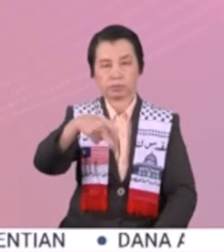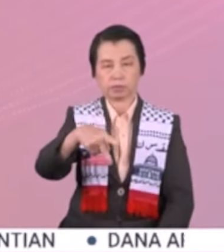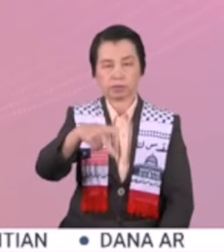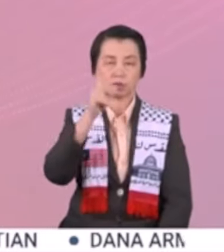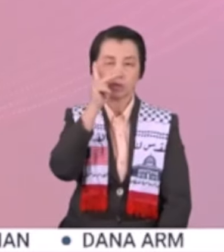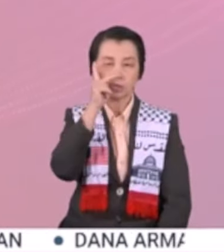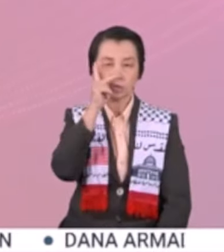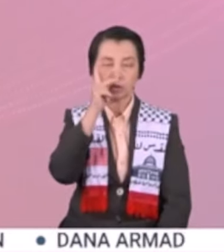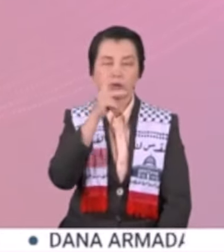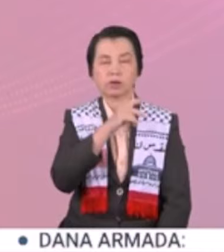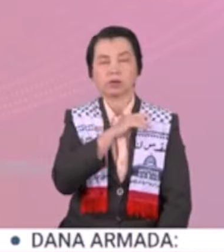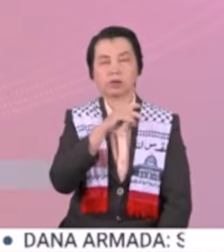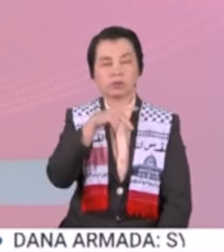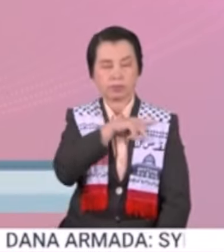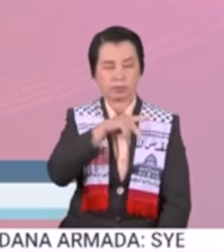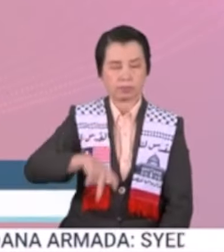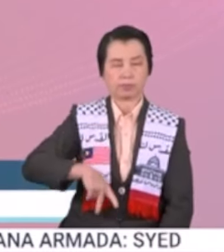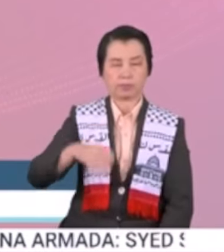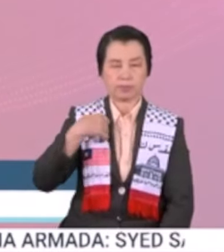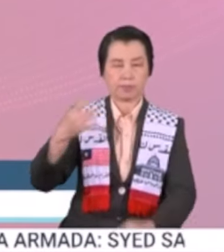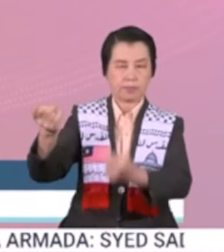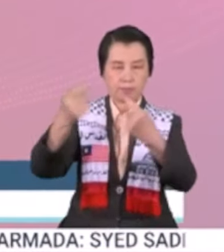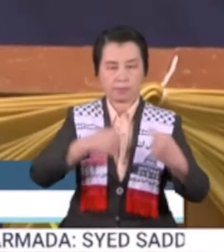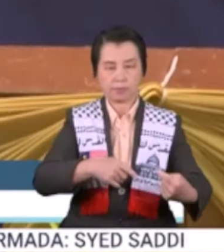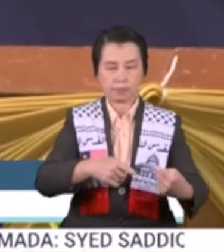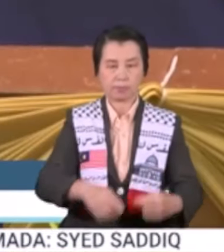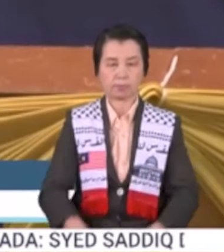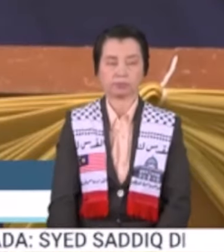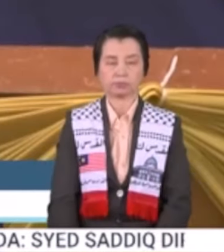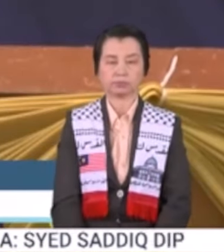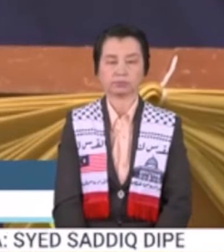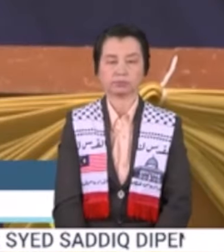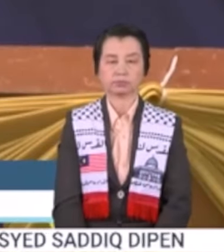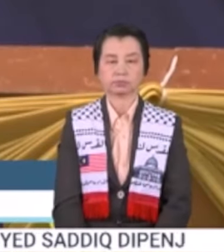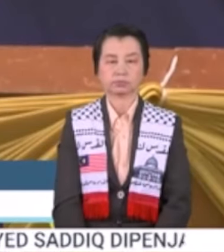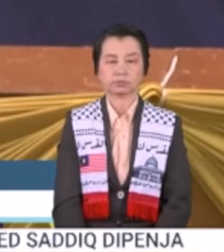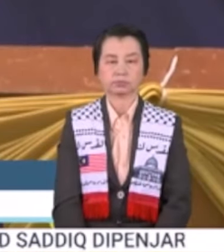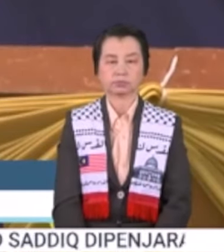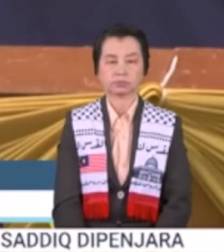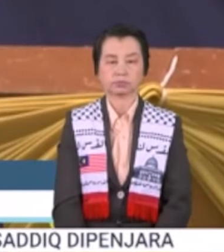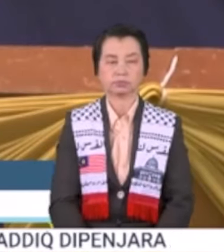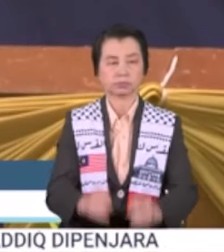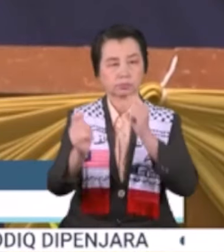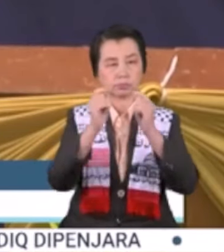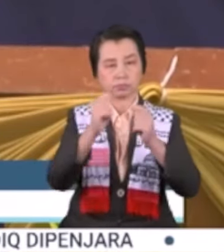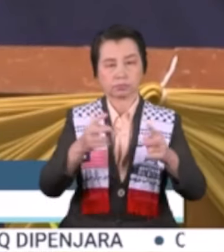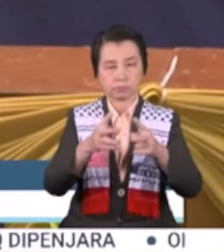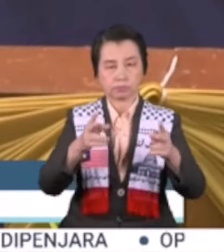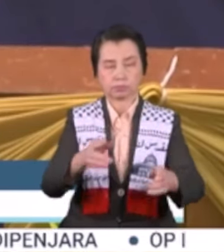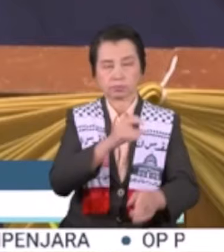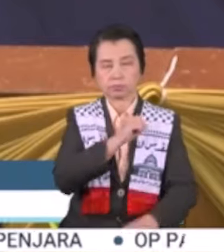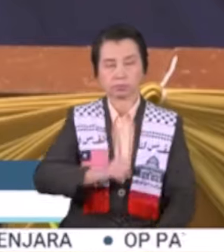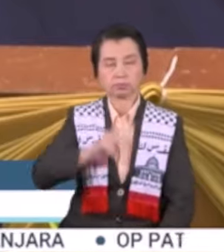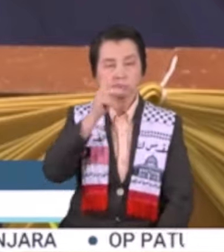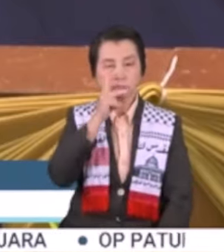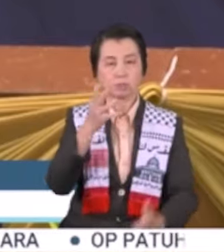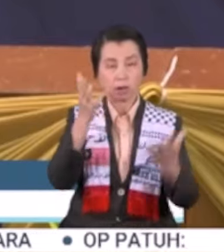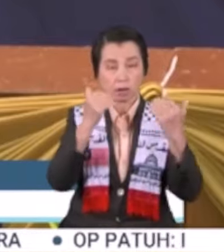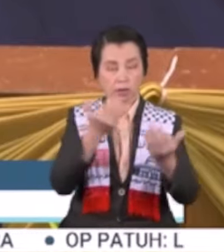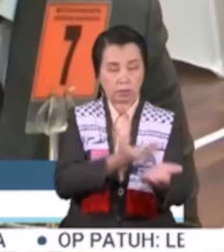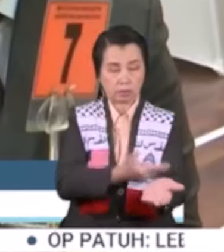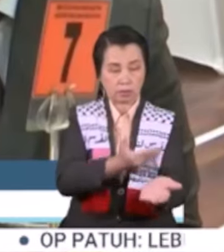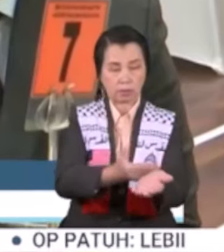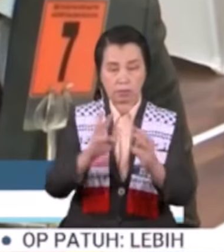berangkat sultanah Kedah sultanah Malha Tengku Arif dalam titah perasmian Sultan Kedah berharap lapisan